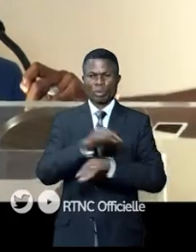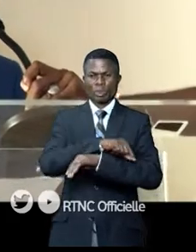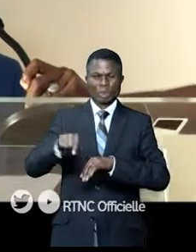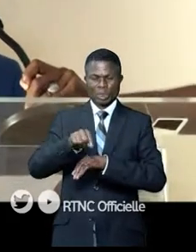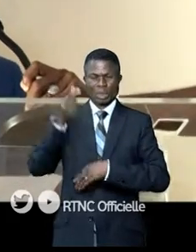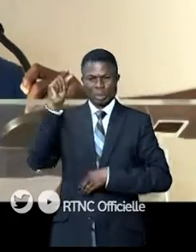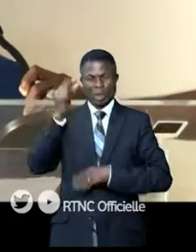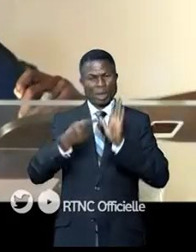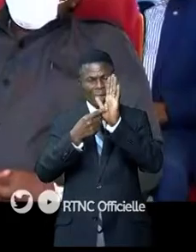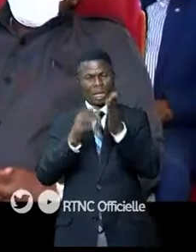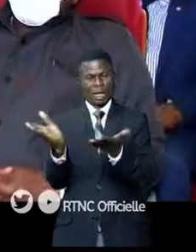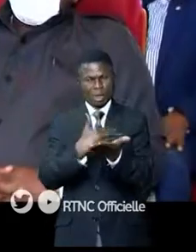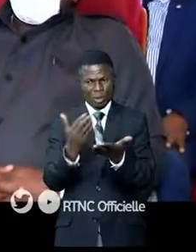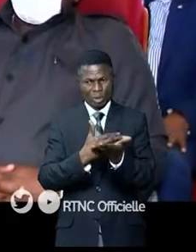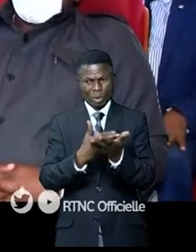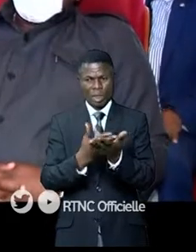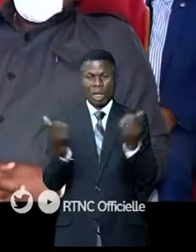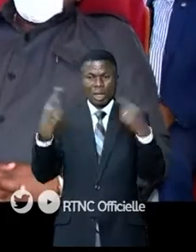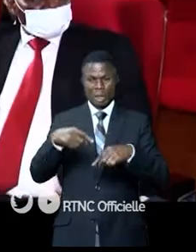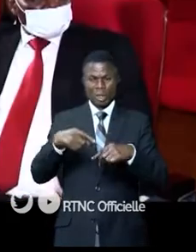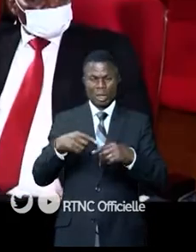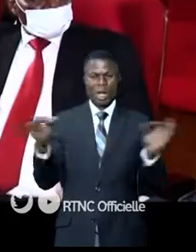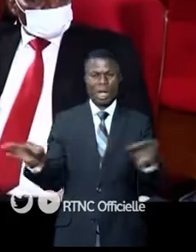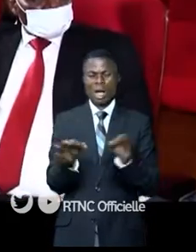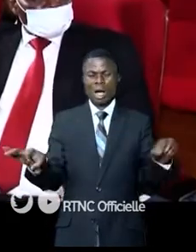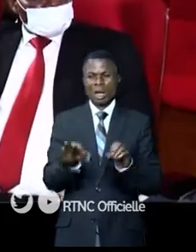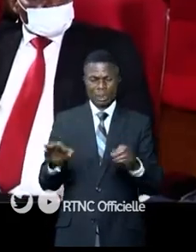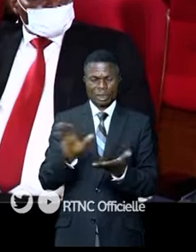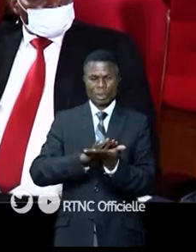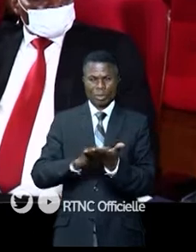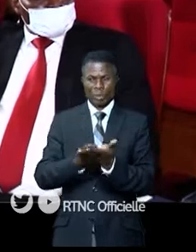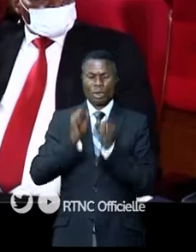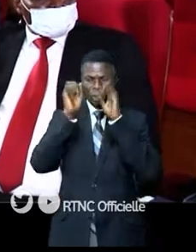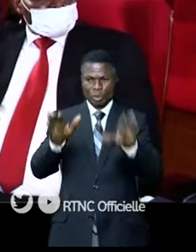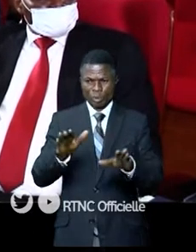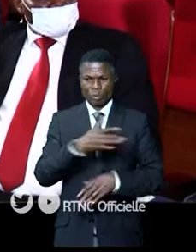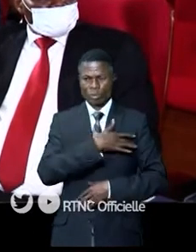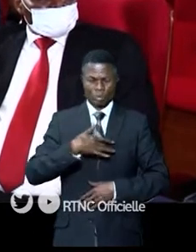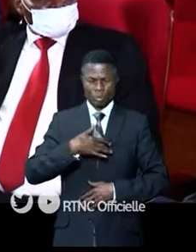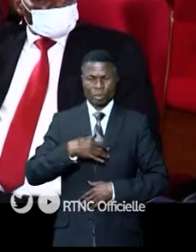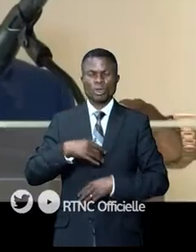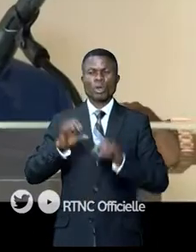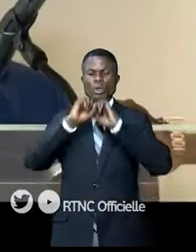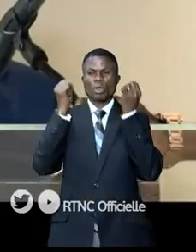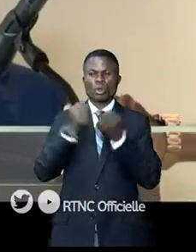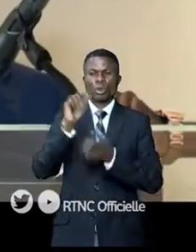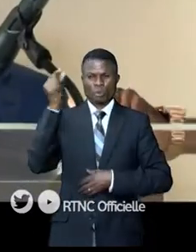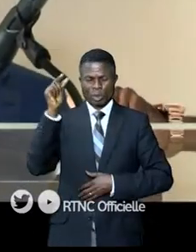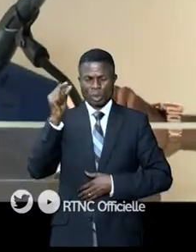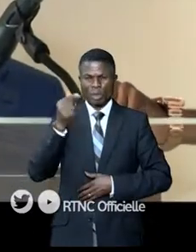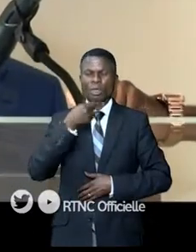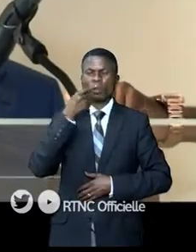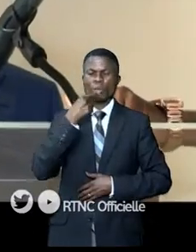minier qui a présenté l'ouvrage lors de cette cérémonie de vernissage. Au nom du cadastre minier, je suis particulièrement